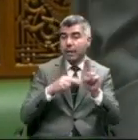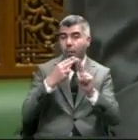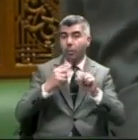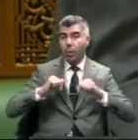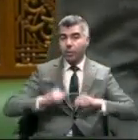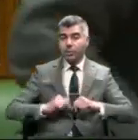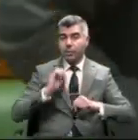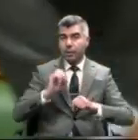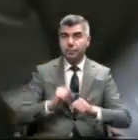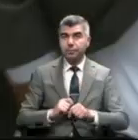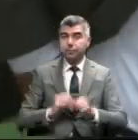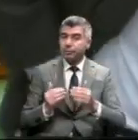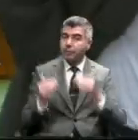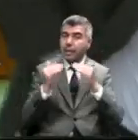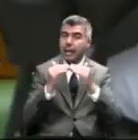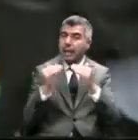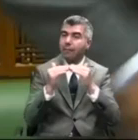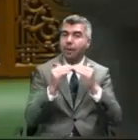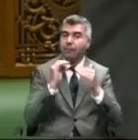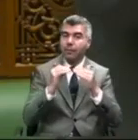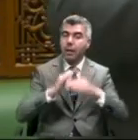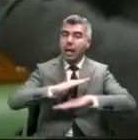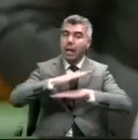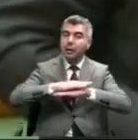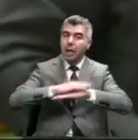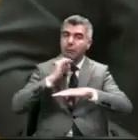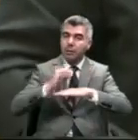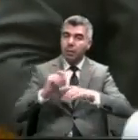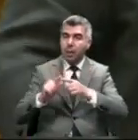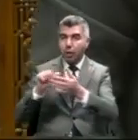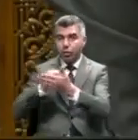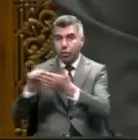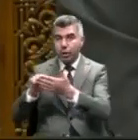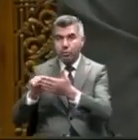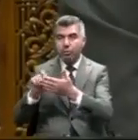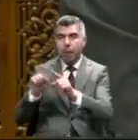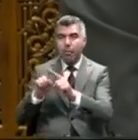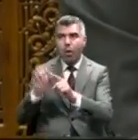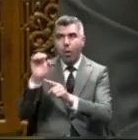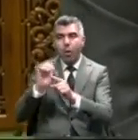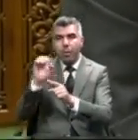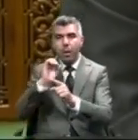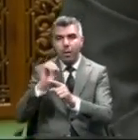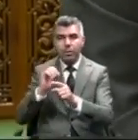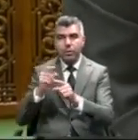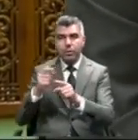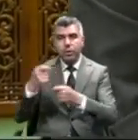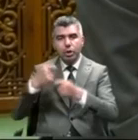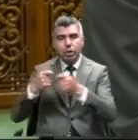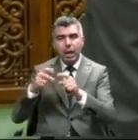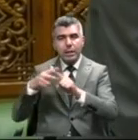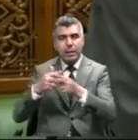فعلا انه المعامله بالمثل في اطار الاحترام ديال المنتجات ديال كل دوله الحمد لله احنا كنشوفو اليوم التجاره والصناعه في المغرب